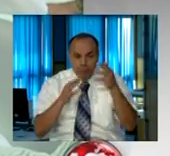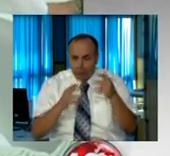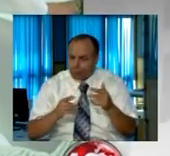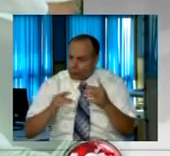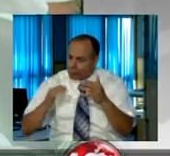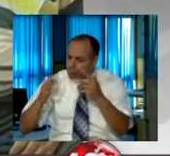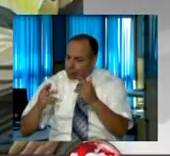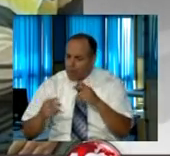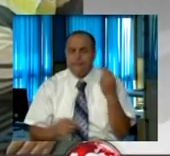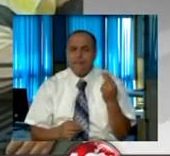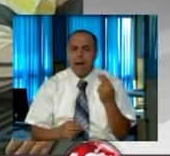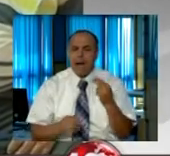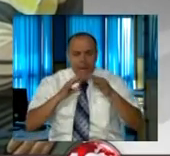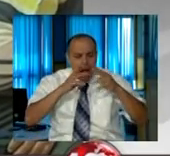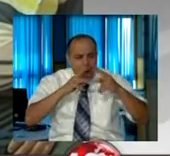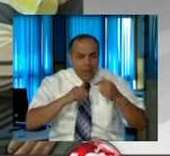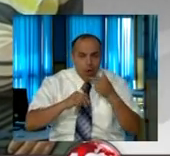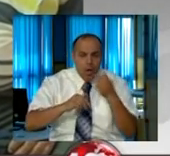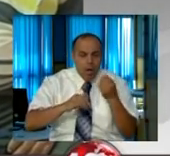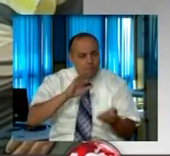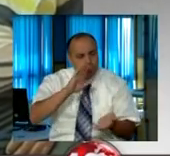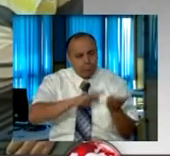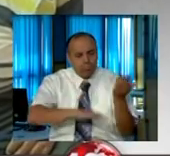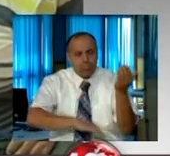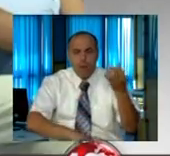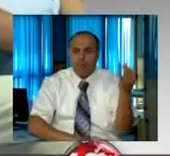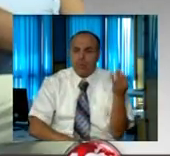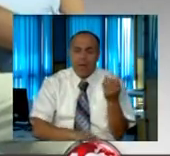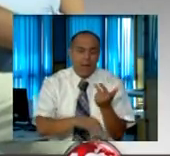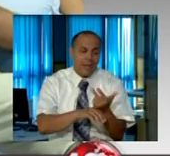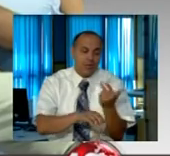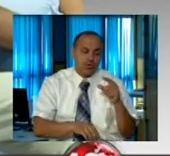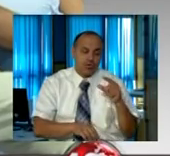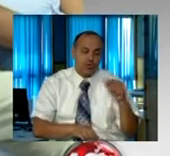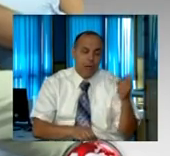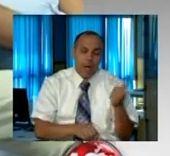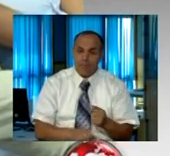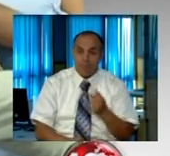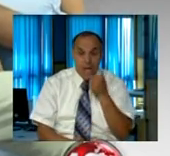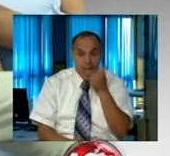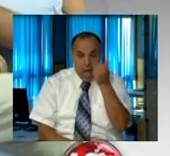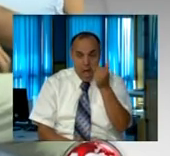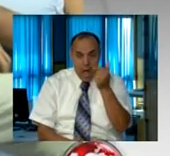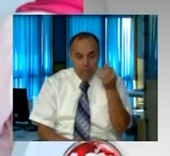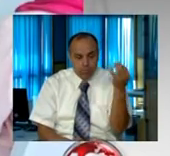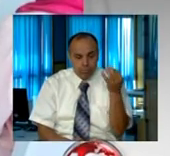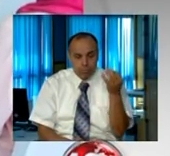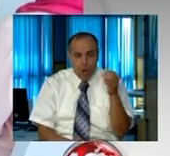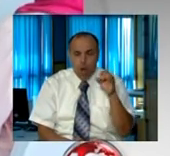الإحصائيات حسب المعهد الوطني للإحصاء إلى ارتفاع نسبة البطالة في الثلاثي الأول من هذه السنة، والتي بلغت